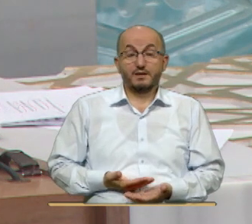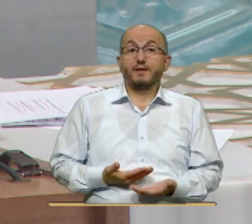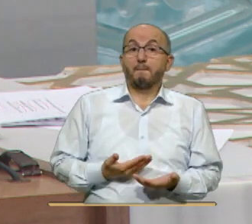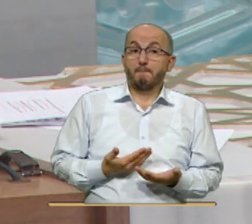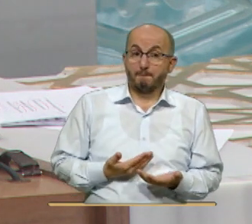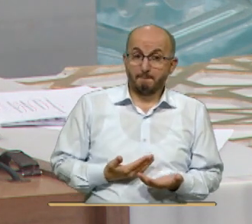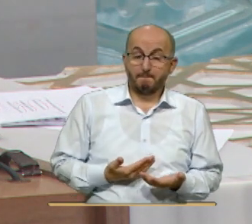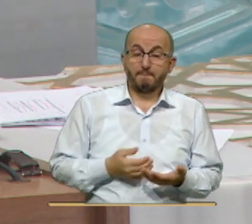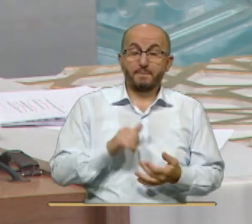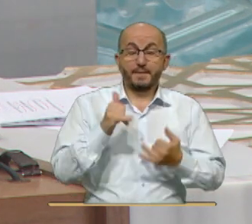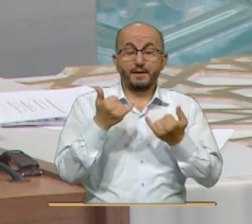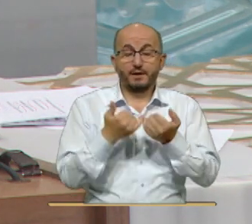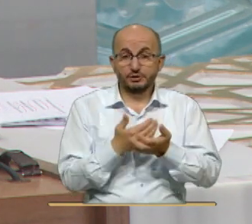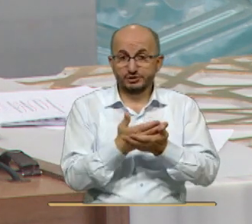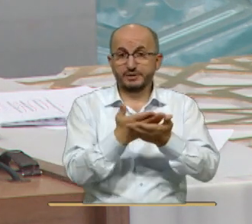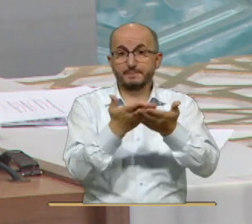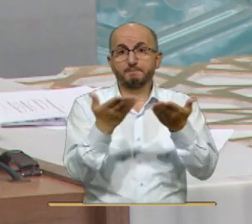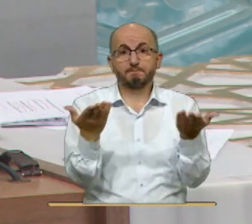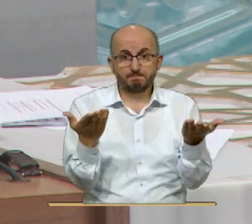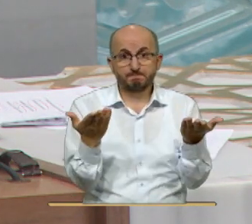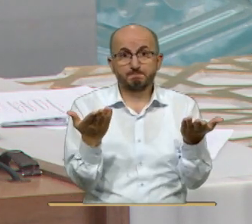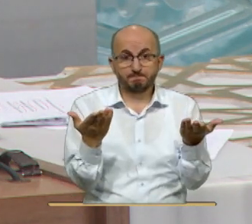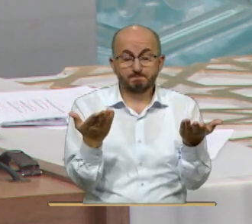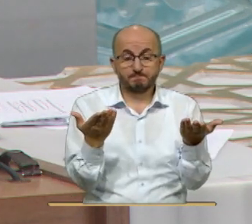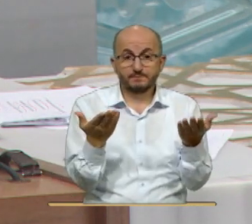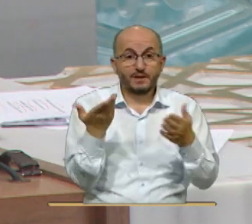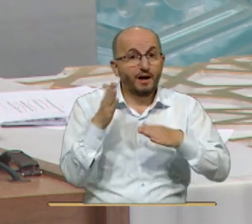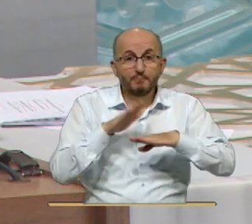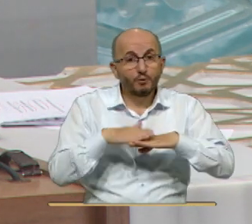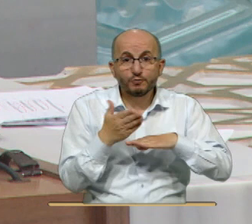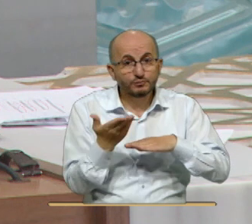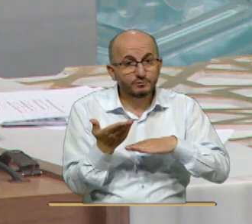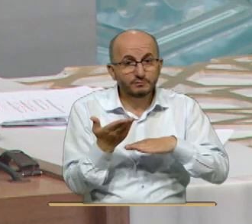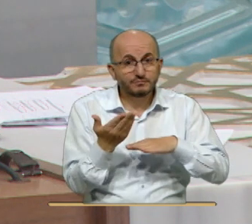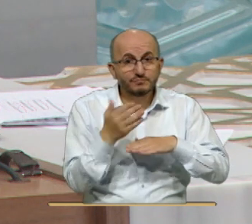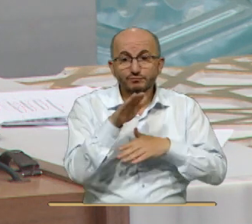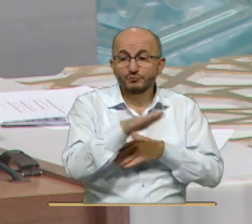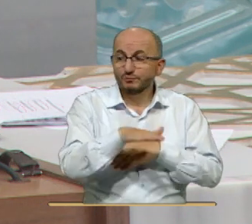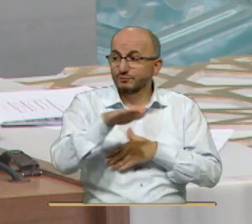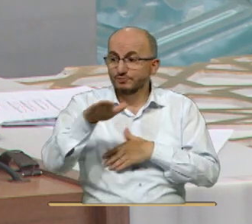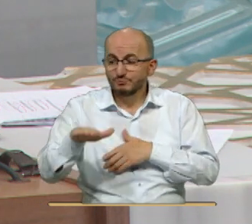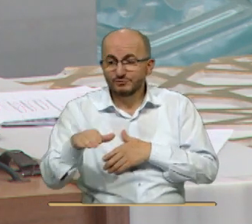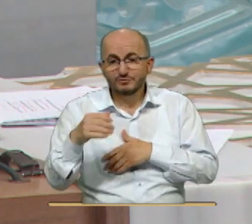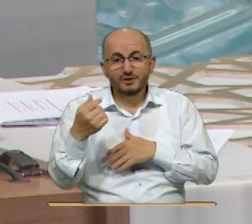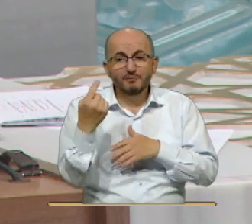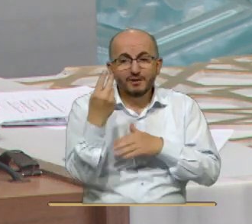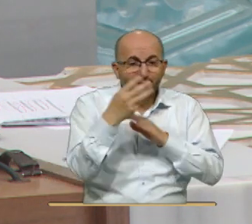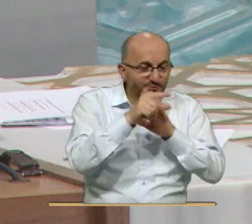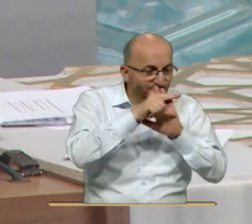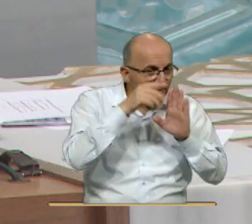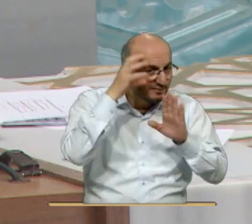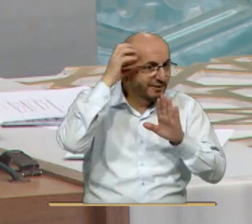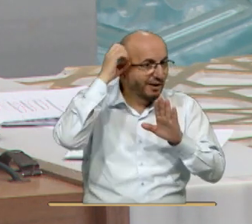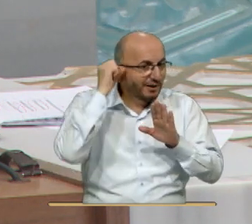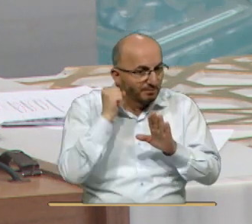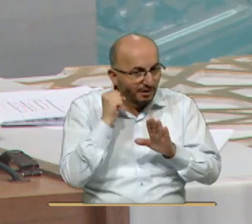ki değerli kardeşlerim, ne yapıyoruz? Çocukluğumuzda birkaç suresini